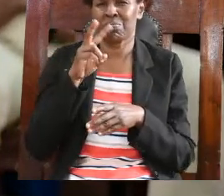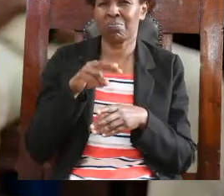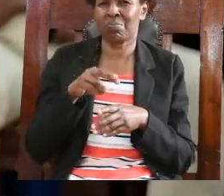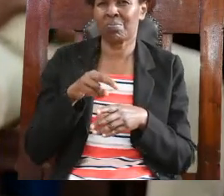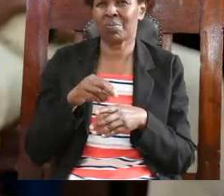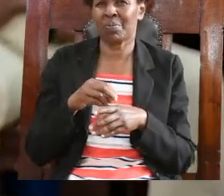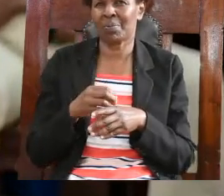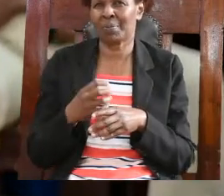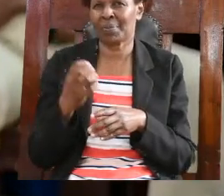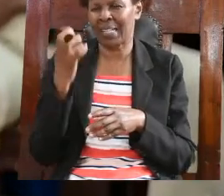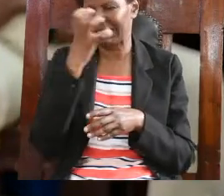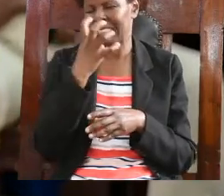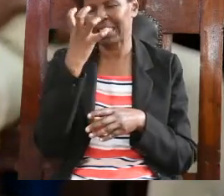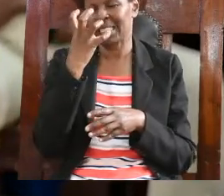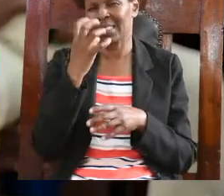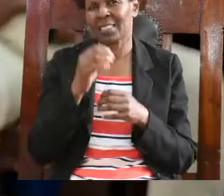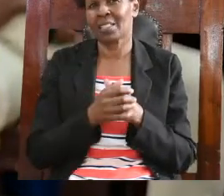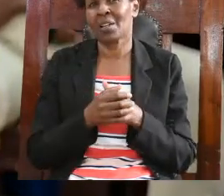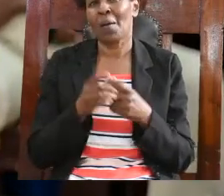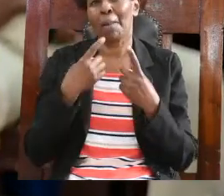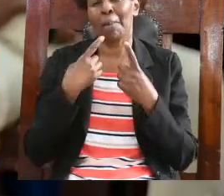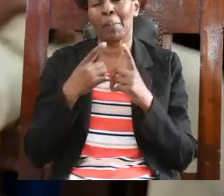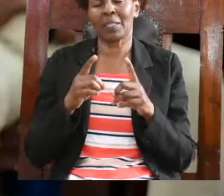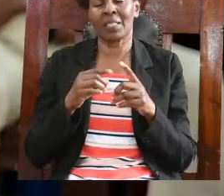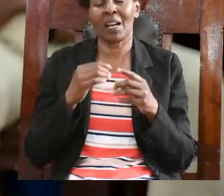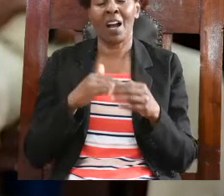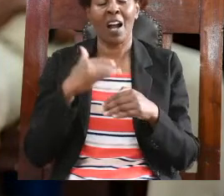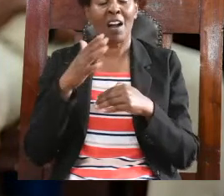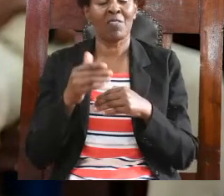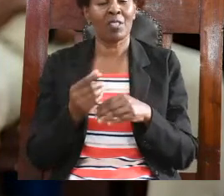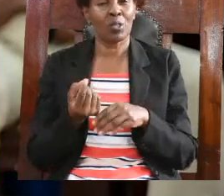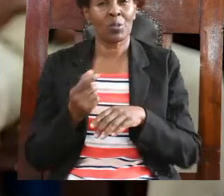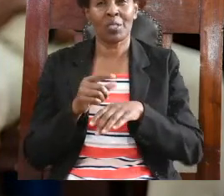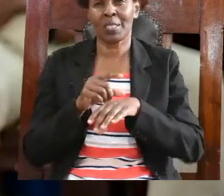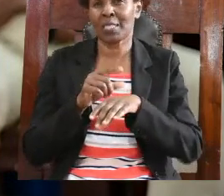ya kupendeza sana. Lakini baada ya muda